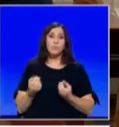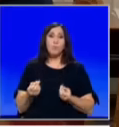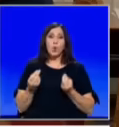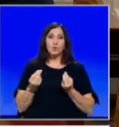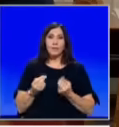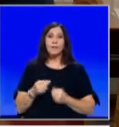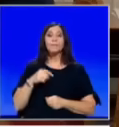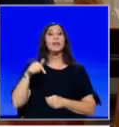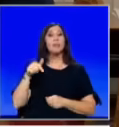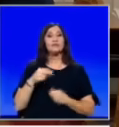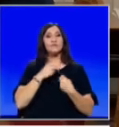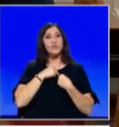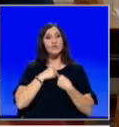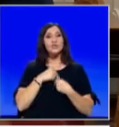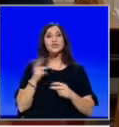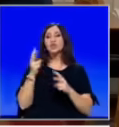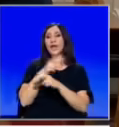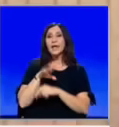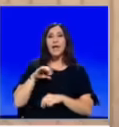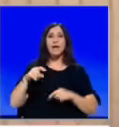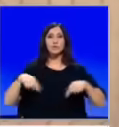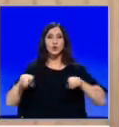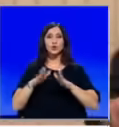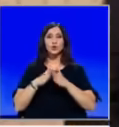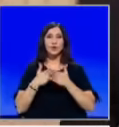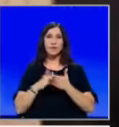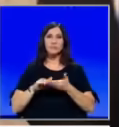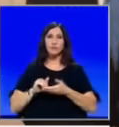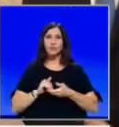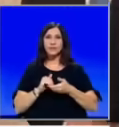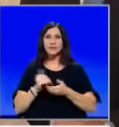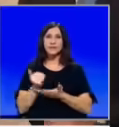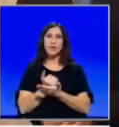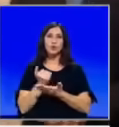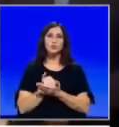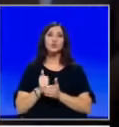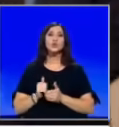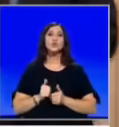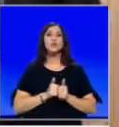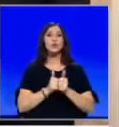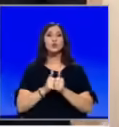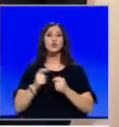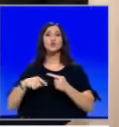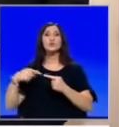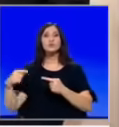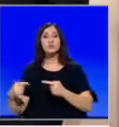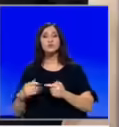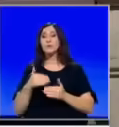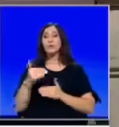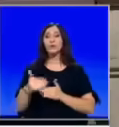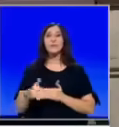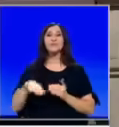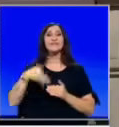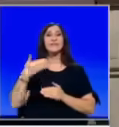по-добре. Главчев увери, че Шенген, еврозоната, членството в Организацията за икономическо сътрудничество и развитие са приоритет